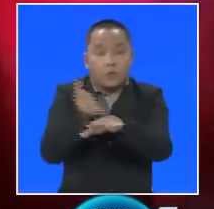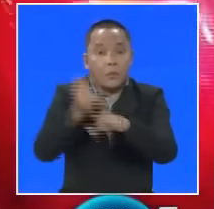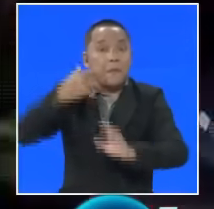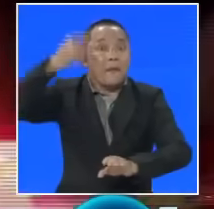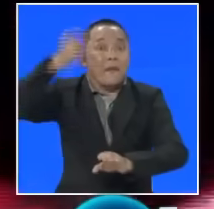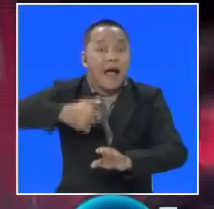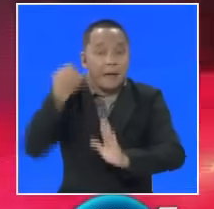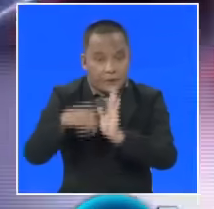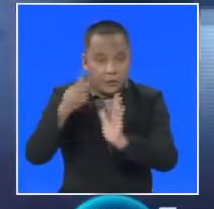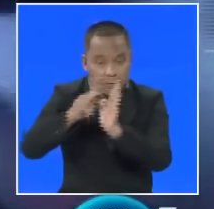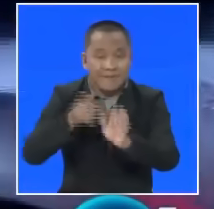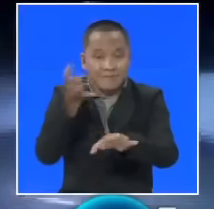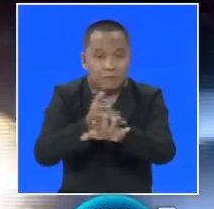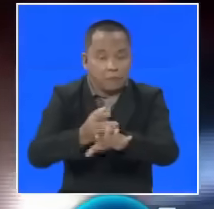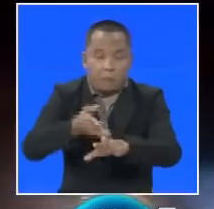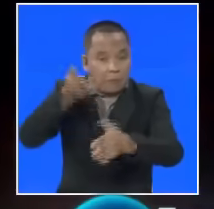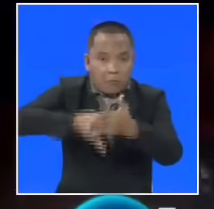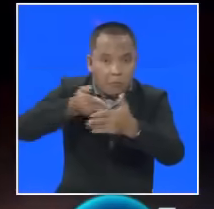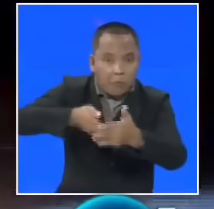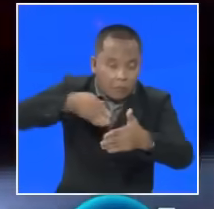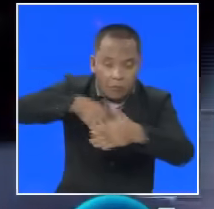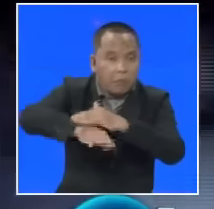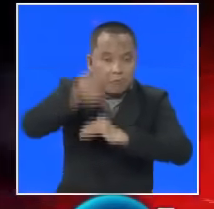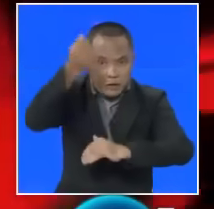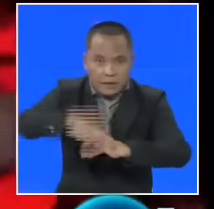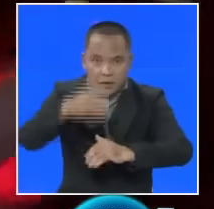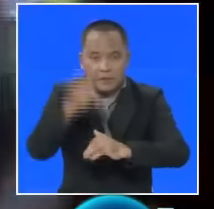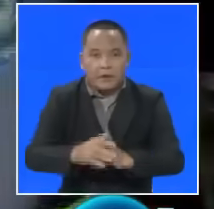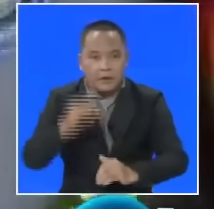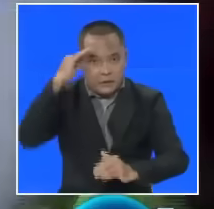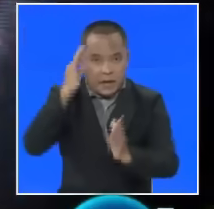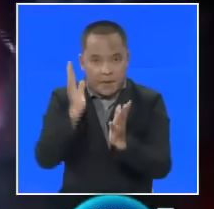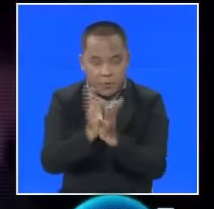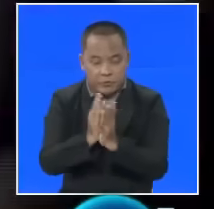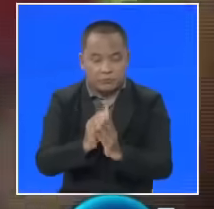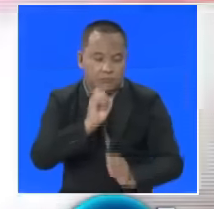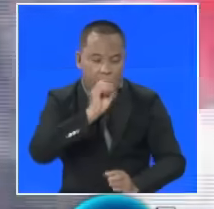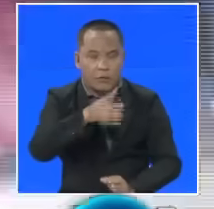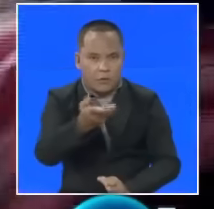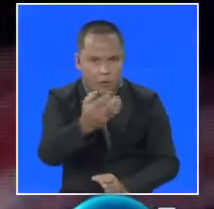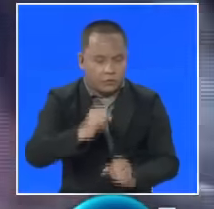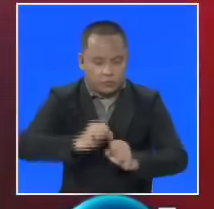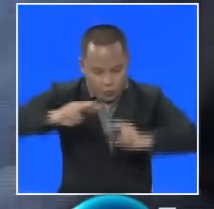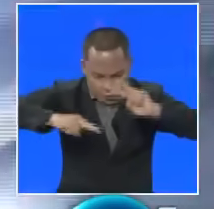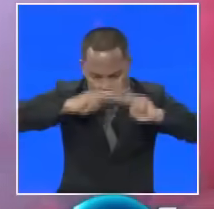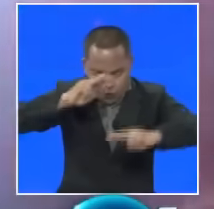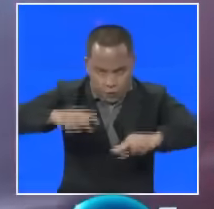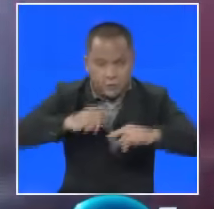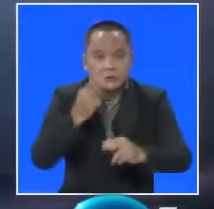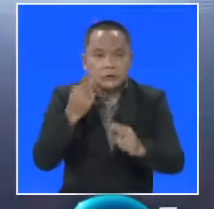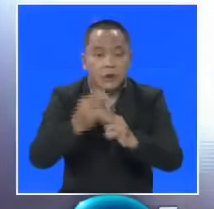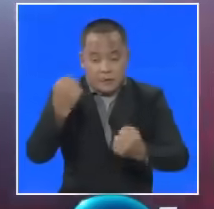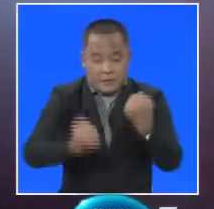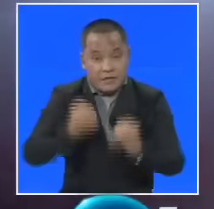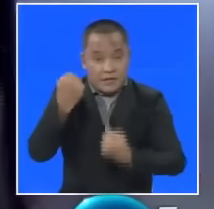านเมียนมาผิดกฎหมายเนี่ยนะไม่สามารถหลบหนีต่อไปได้นะคะตำรวจก็เลยแสดงตนขอทำการตรวจสอบทราบชื่อคน